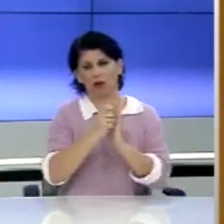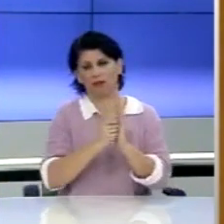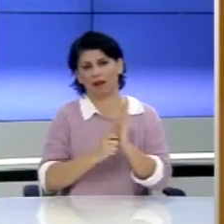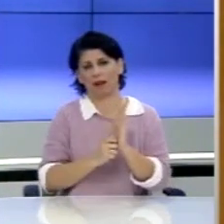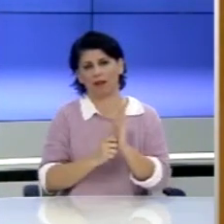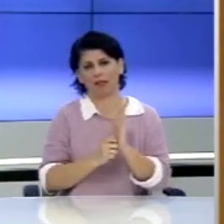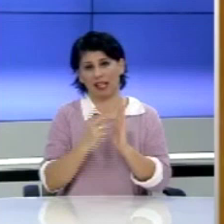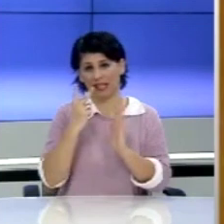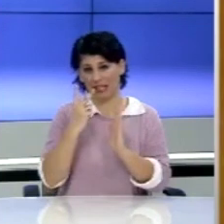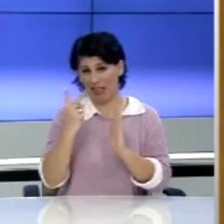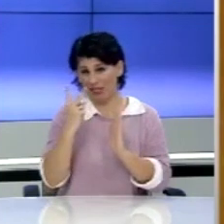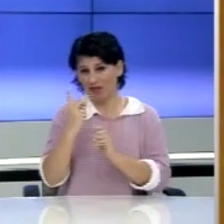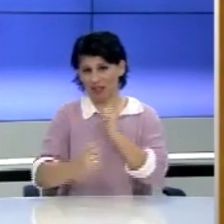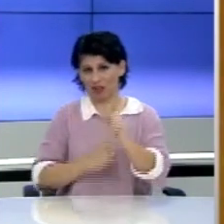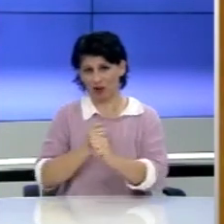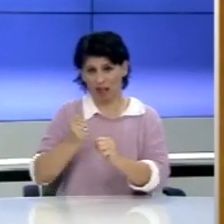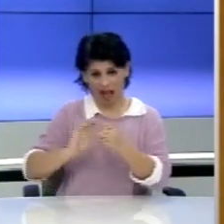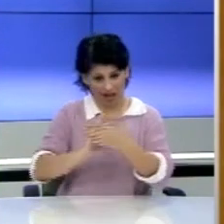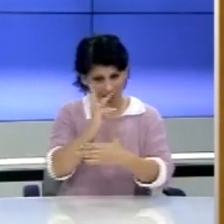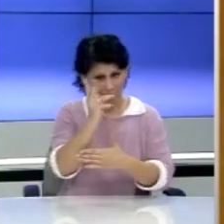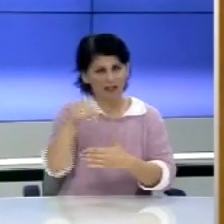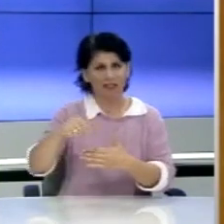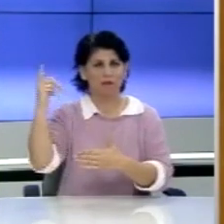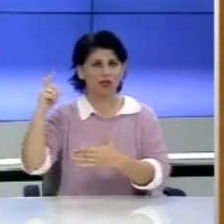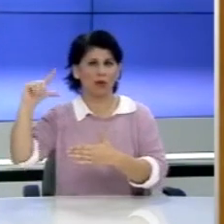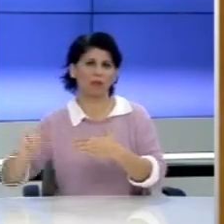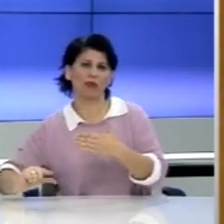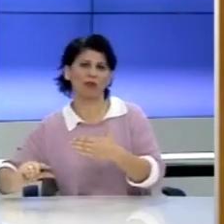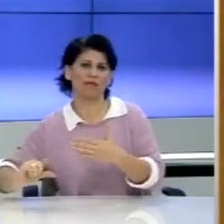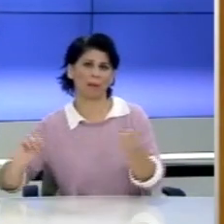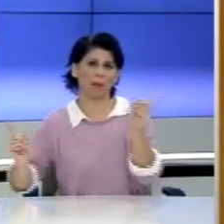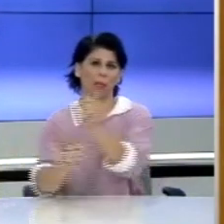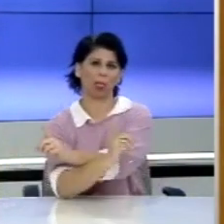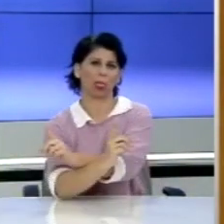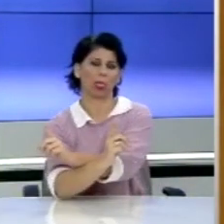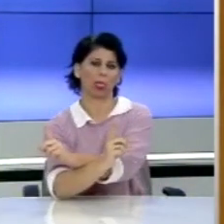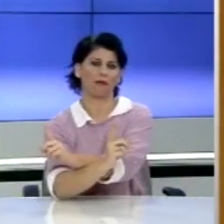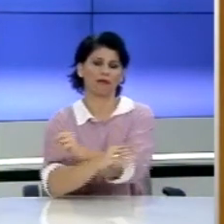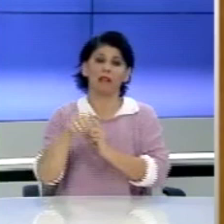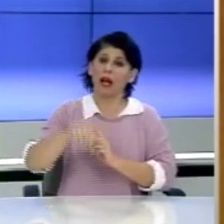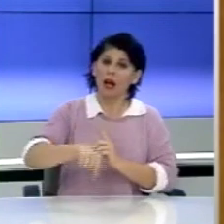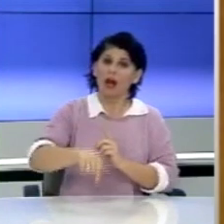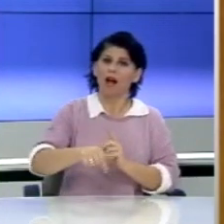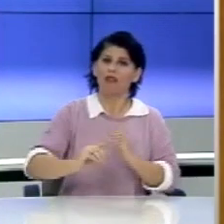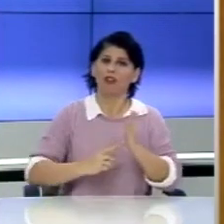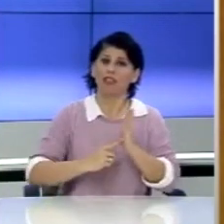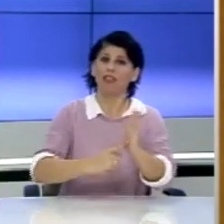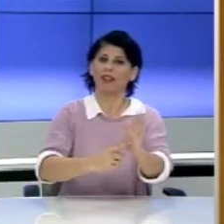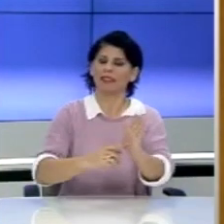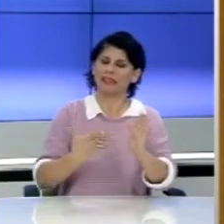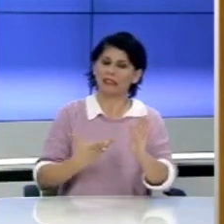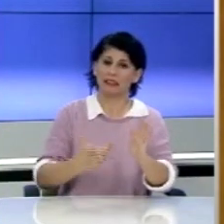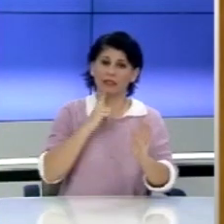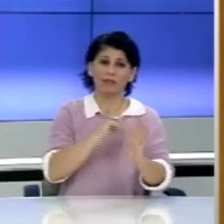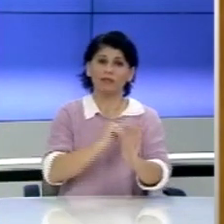καταγράφεται για δεύτερη χρονιά ανάπτυξη. Και εδώ αναδεικνύεται και το εξής. Ίδια